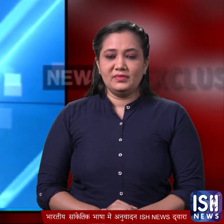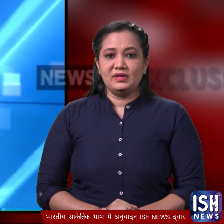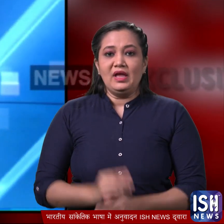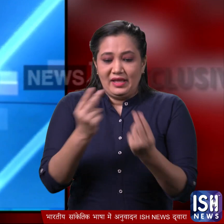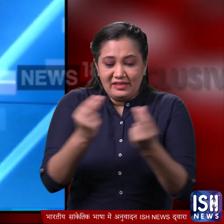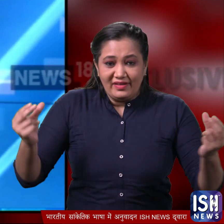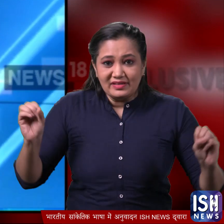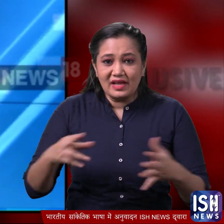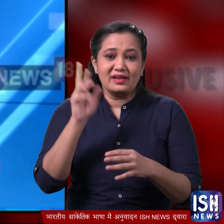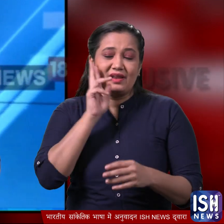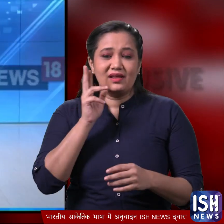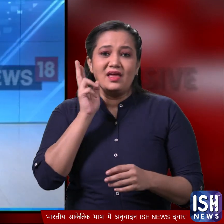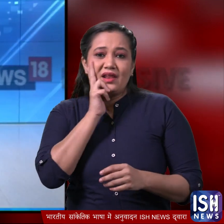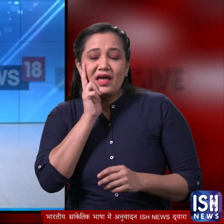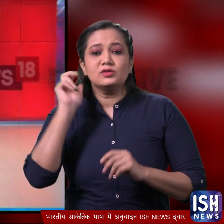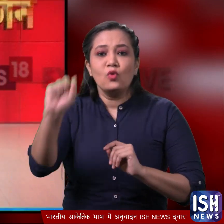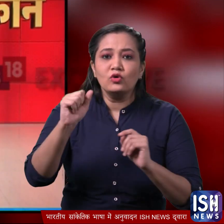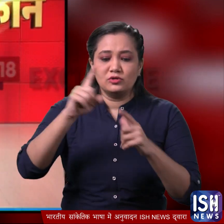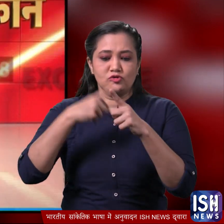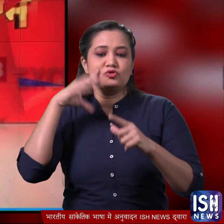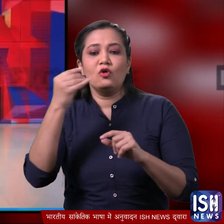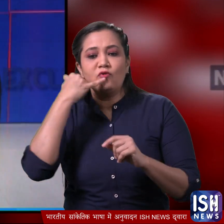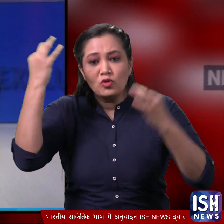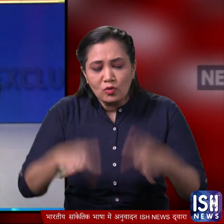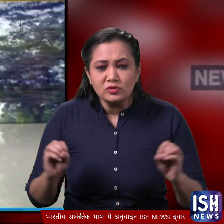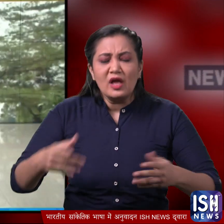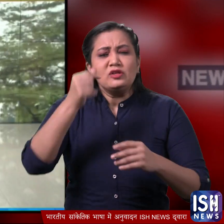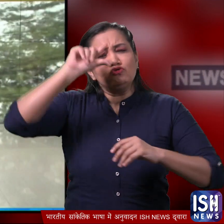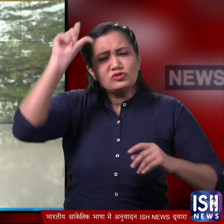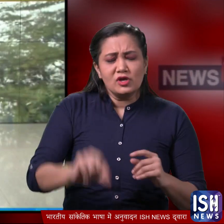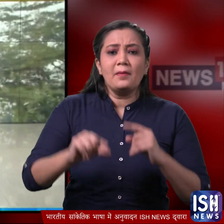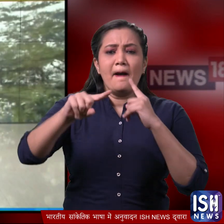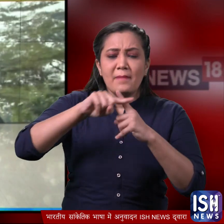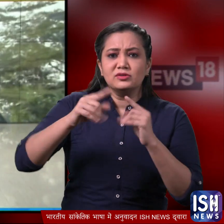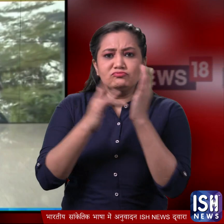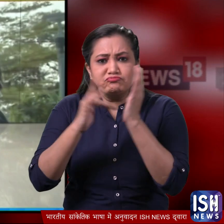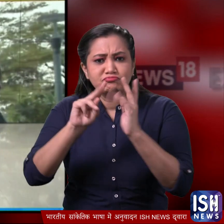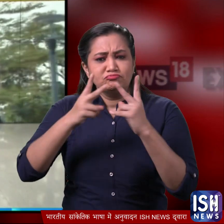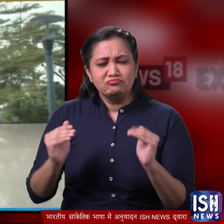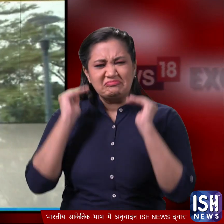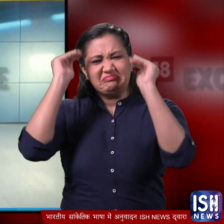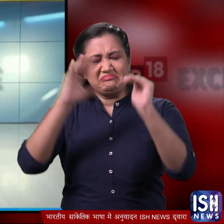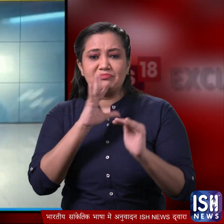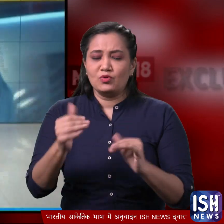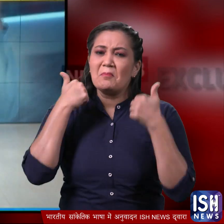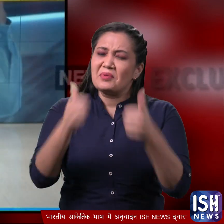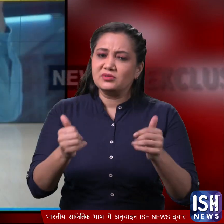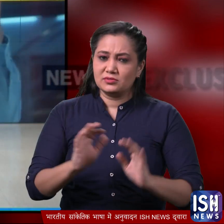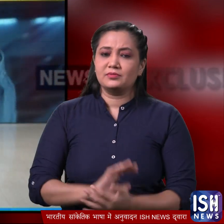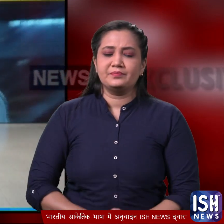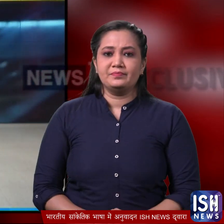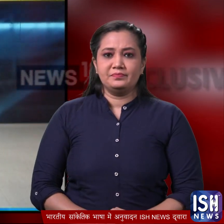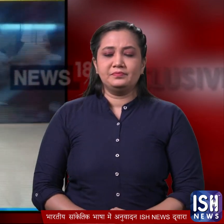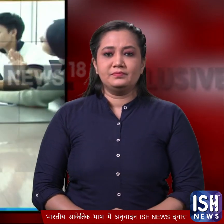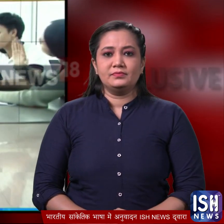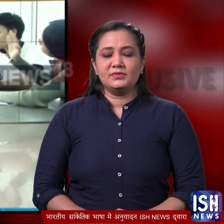पर रिलायंस जियो का नया फोन बाजार में आने वाला है। कंपनी का दावा है कि यह फोन न केवल सस्ता होगा बल्कि इसके बेहतरीन फीचर भी इसे शानदार फोन